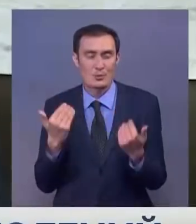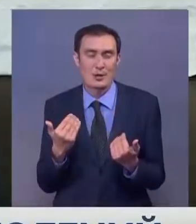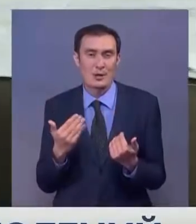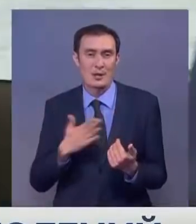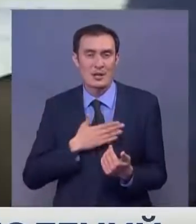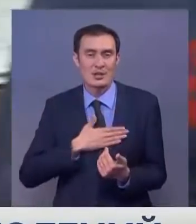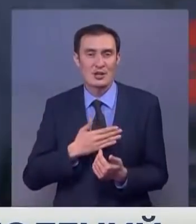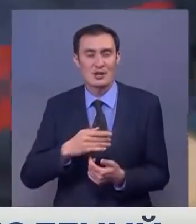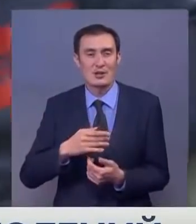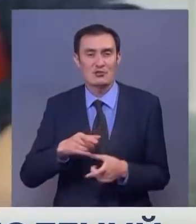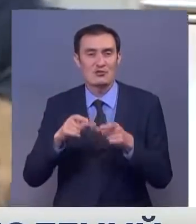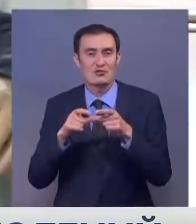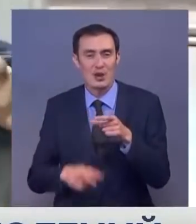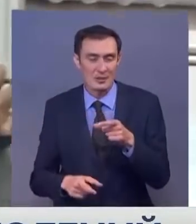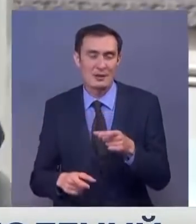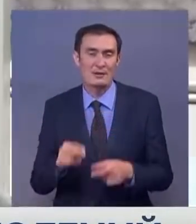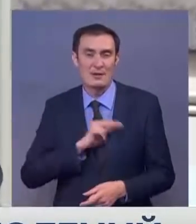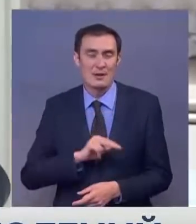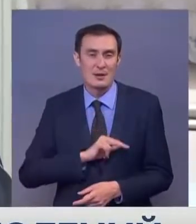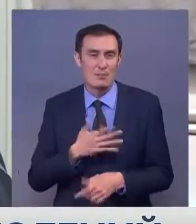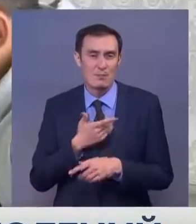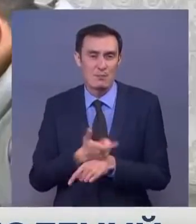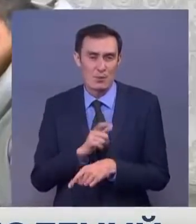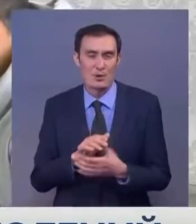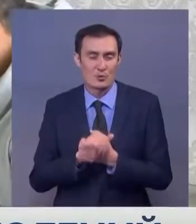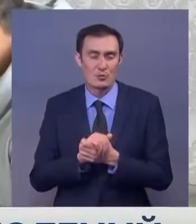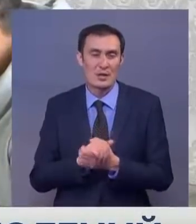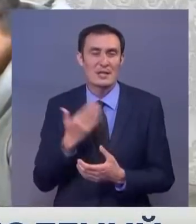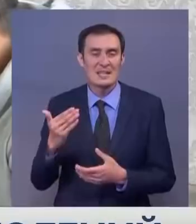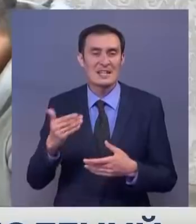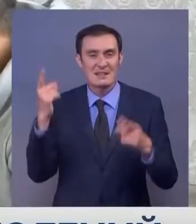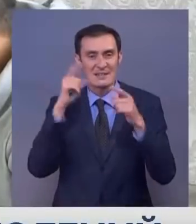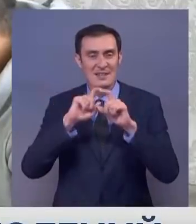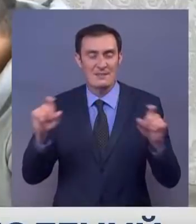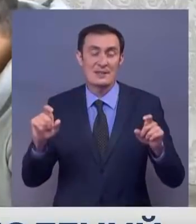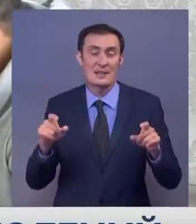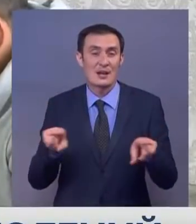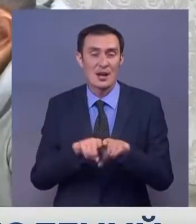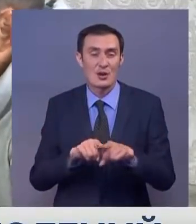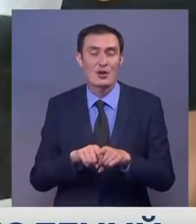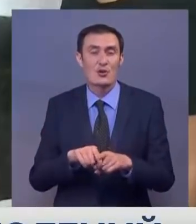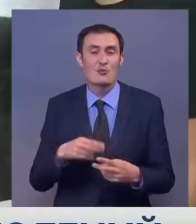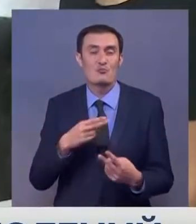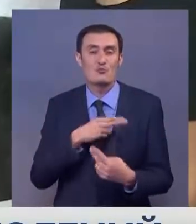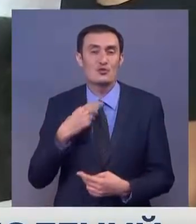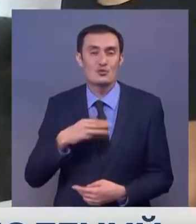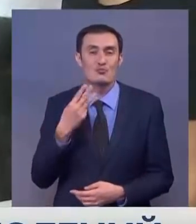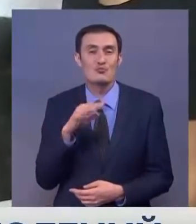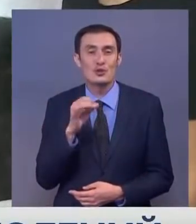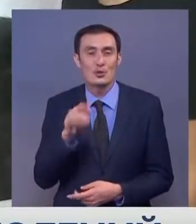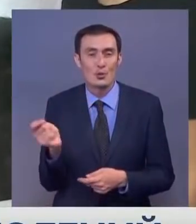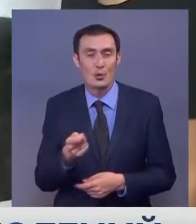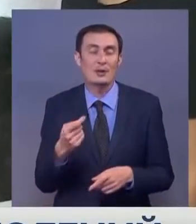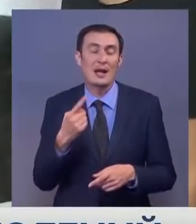Наша казахстанская шахта, да, это, короче, более сплоченная. Их девиз, говорят мустафины, как у мушкетеров, один за всех и все за